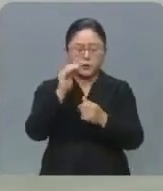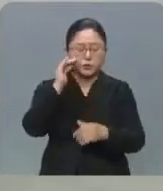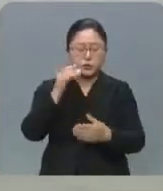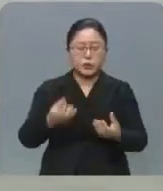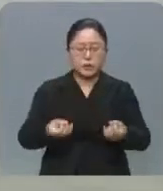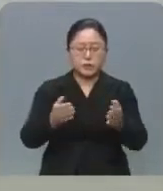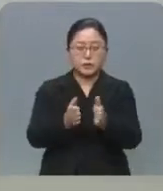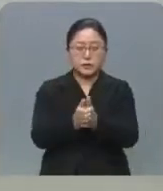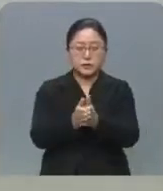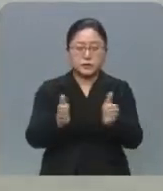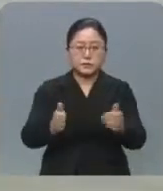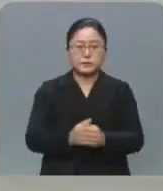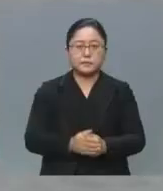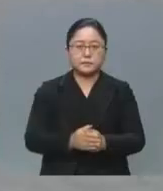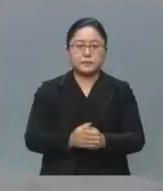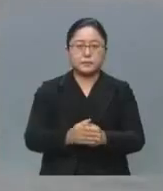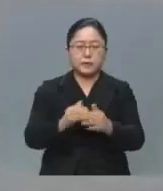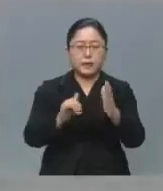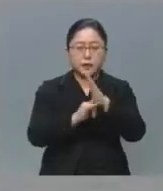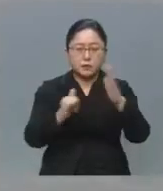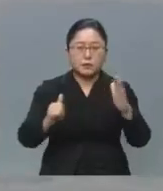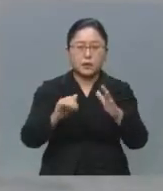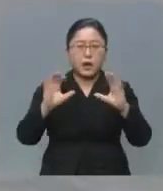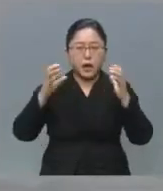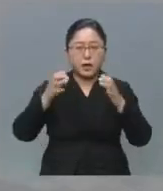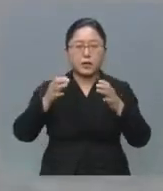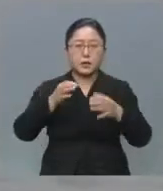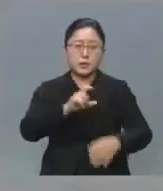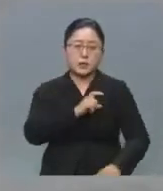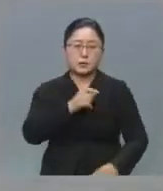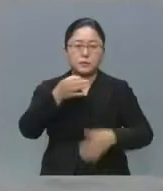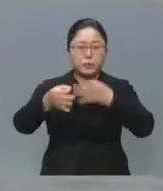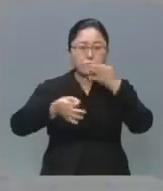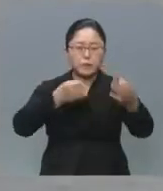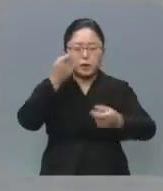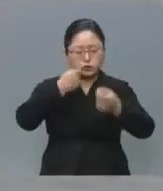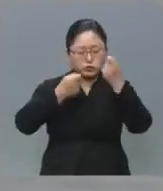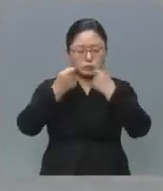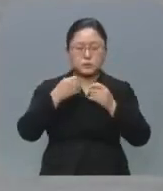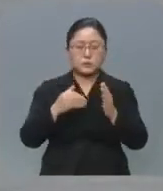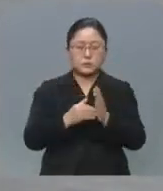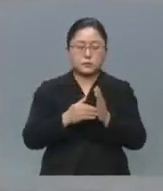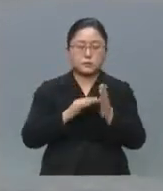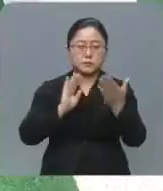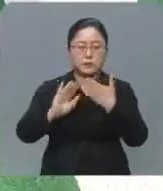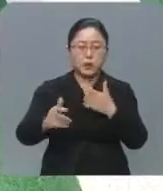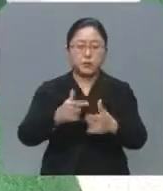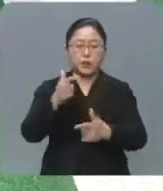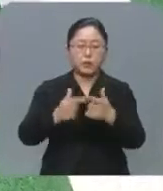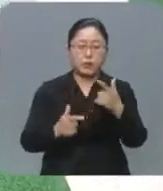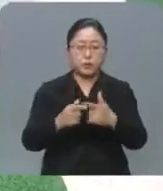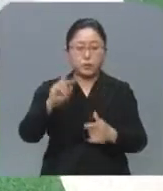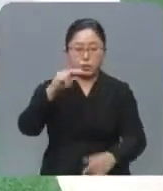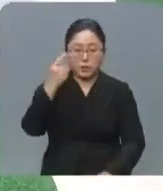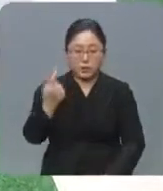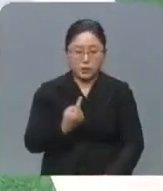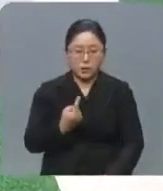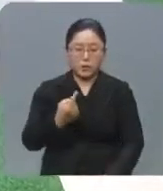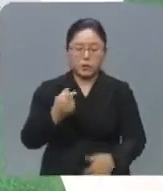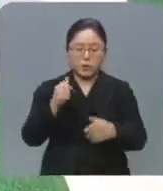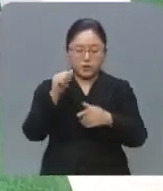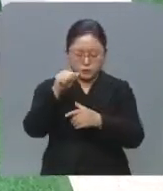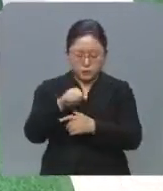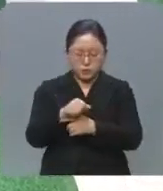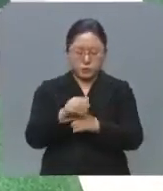추모식을 진행했습니다. 유가족들은 아이들의 이름을 부르며 오열했는데요. 이후에 이곳 목포 신항으로 와서